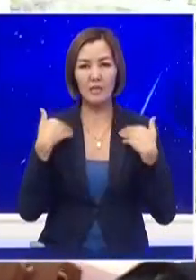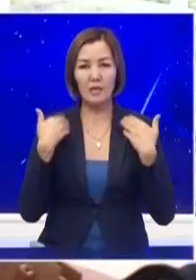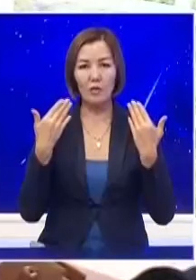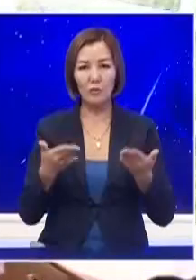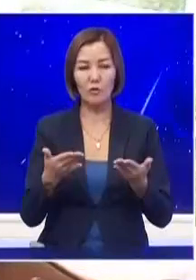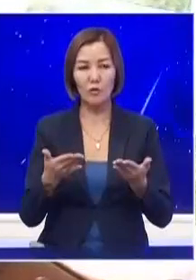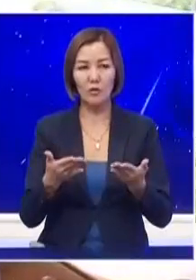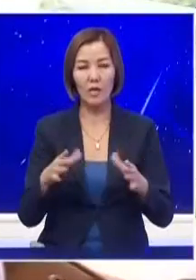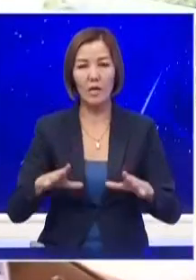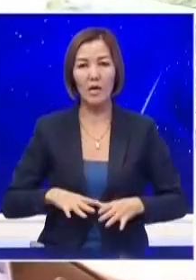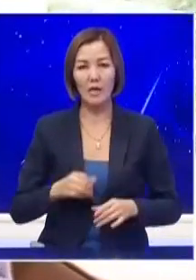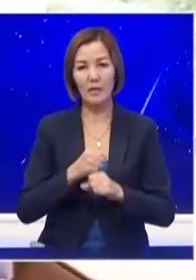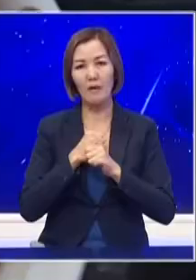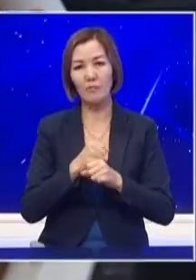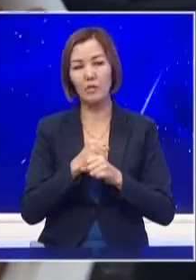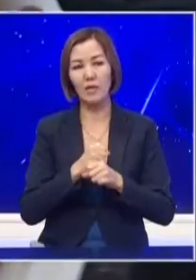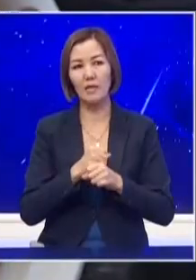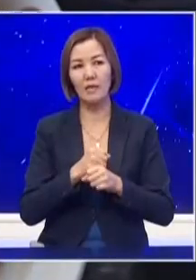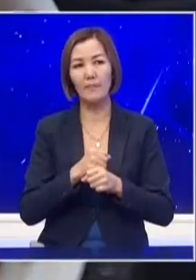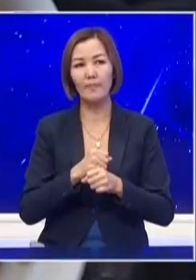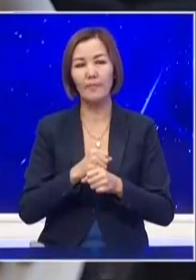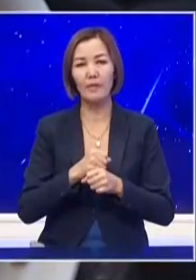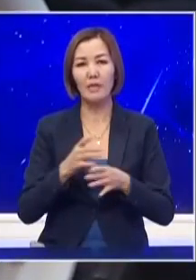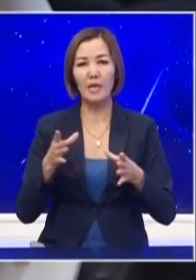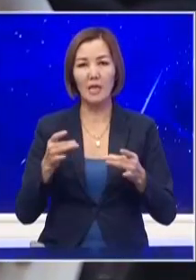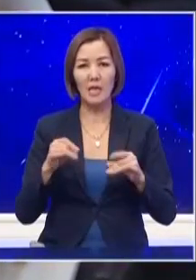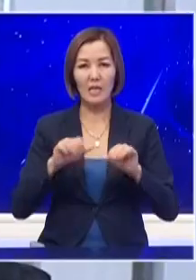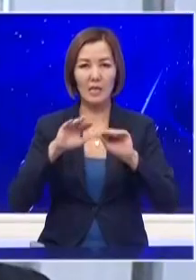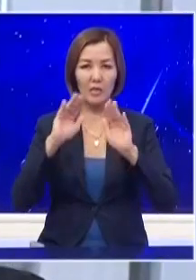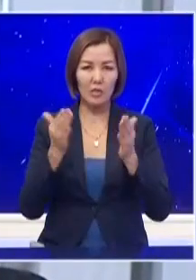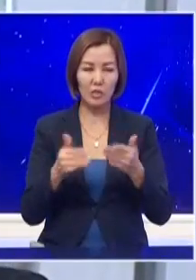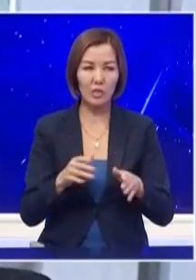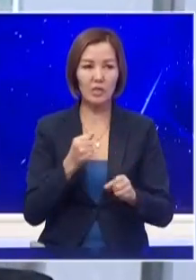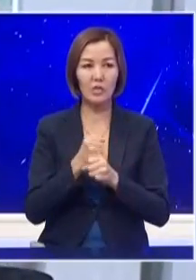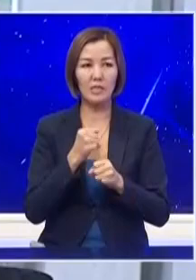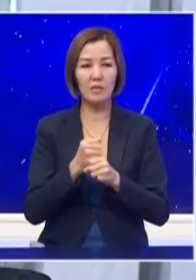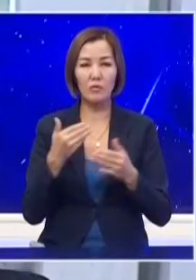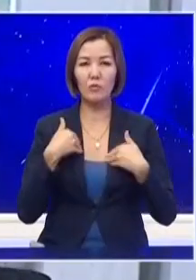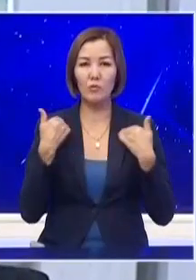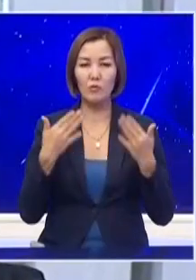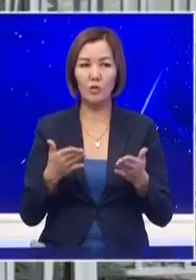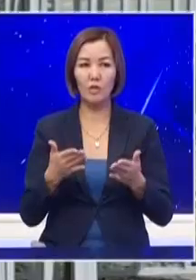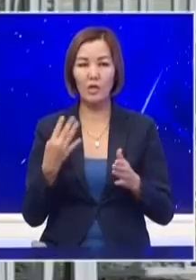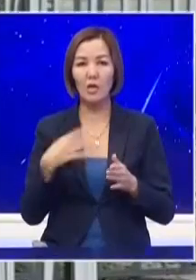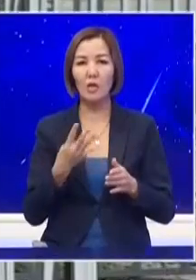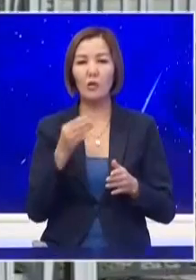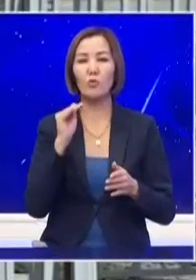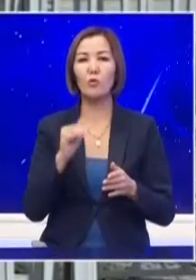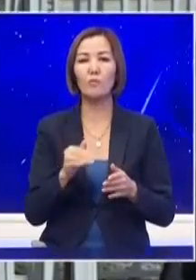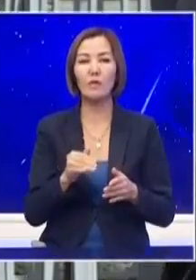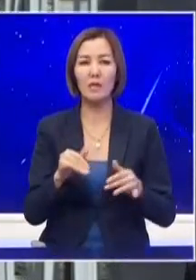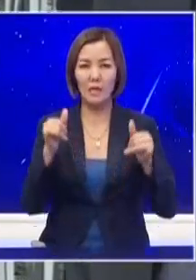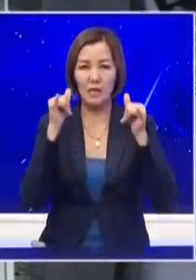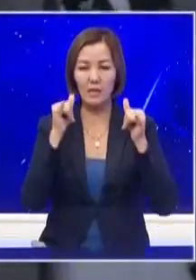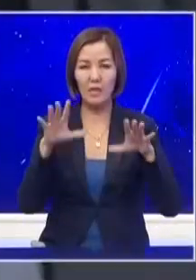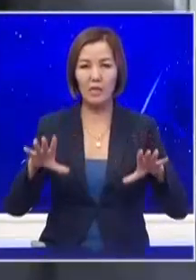де көздің жауын алады. Шеберлер қыштан қалай құмыра, тостаған жасау керектігін көрсетті. Аудан көлемінде 44 мыңнан аса ірі қара мен